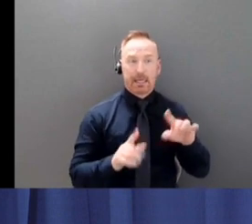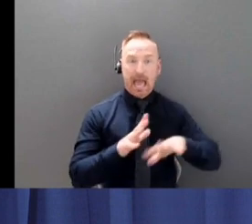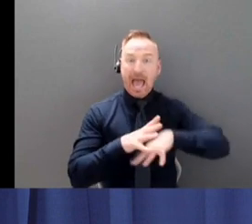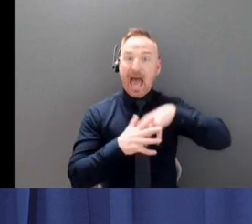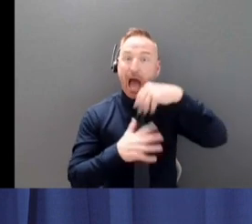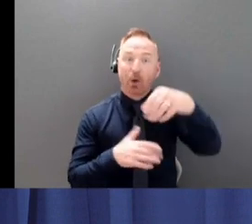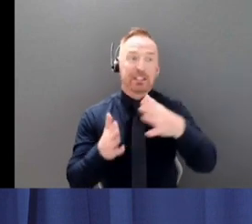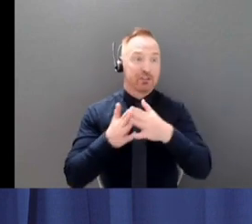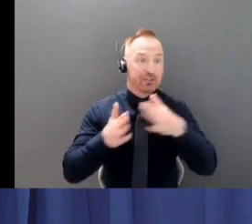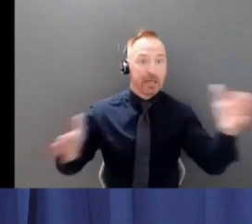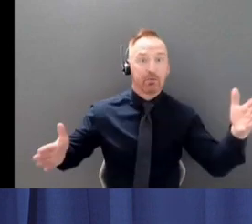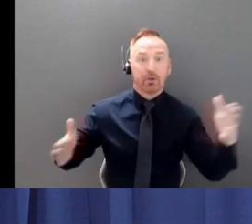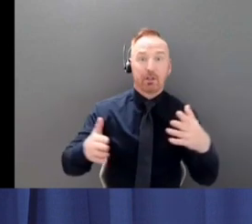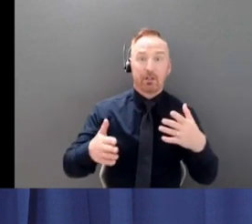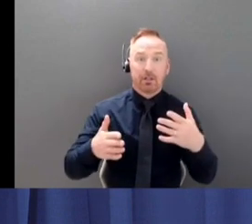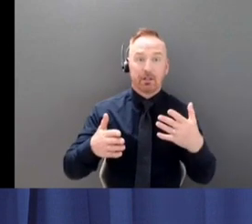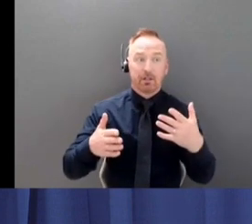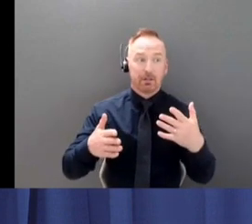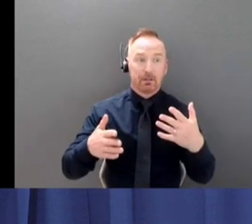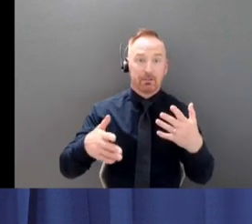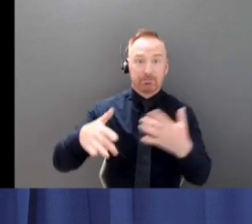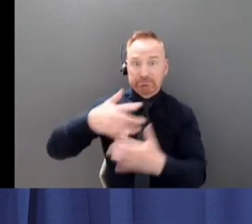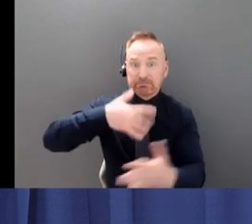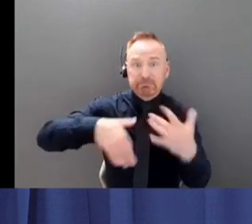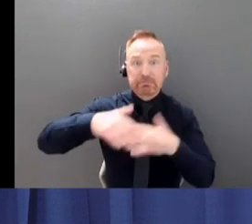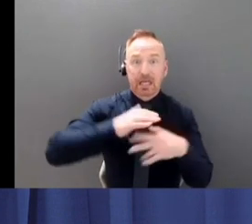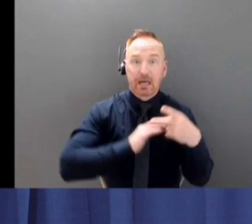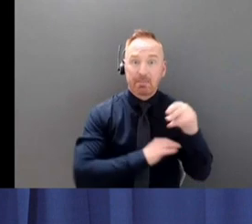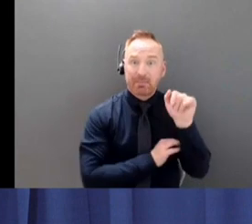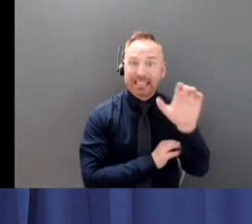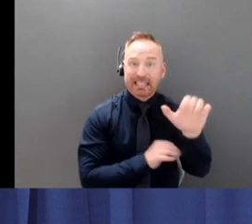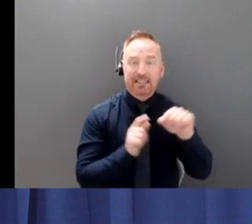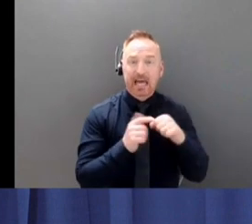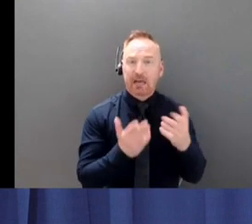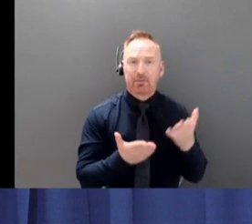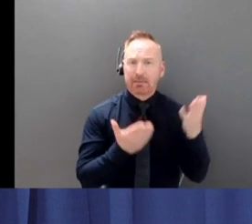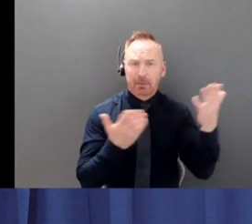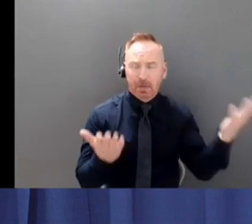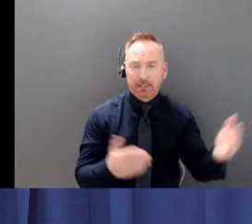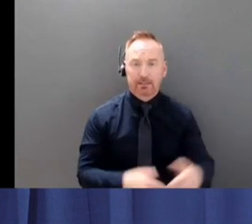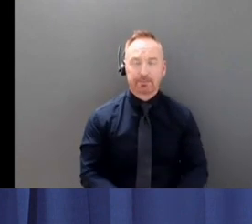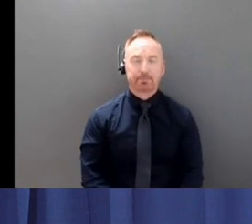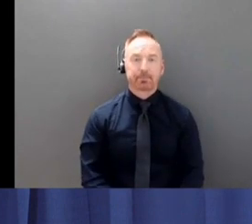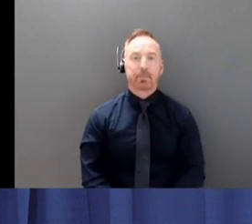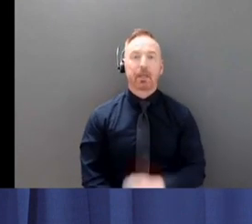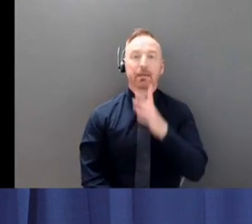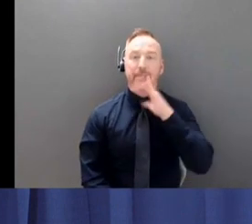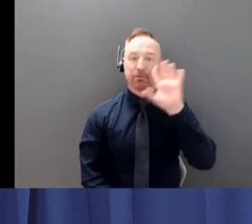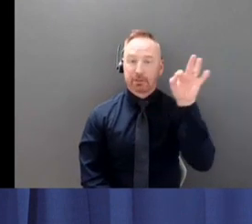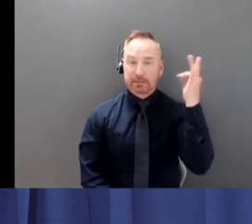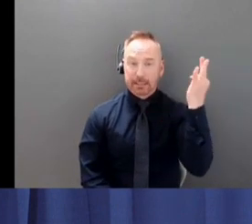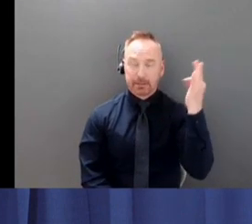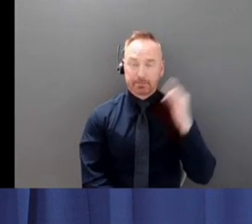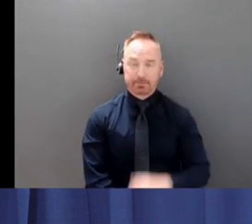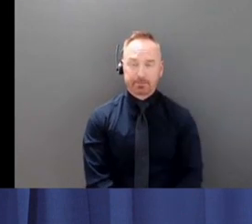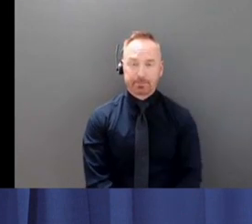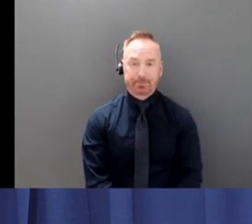recommendation for these people? Oui, merci pour cette question. Il y a quelques-uns, mais ils sont très